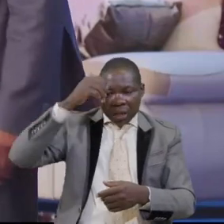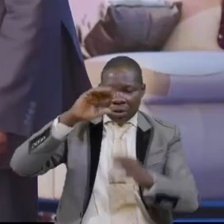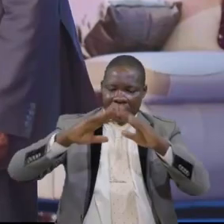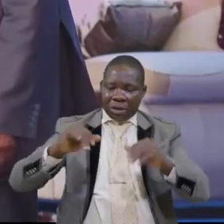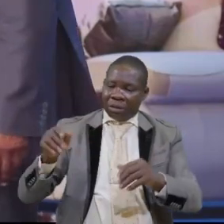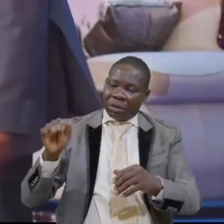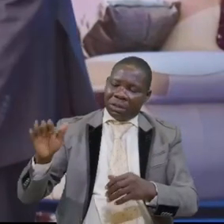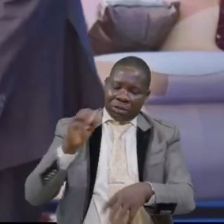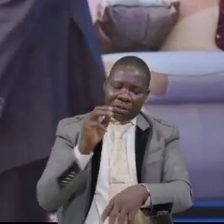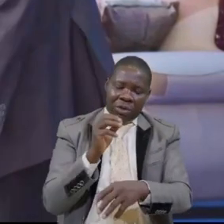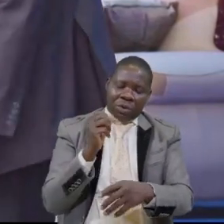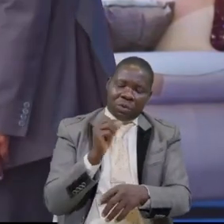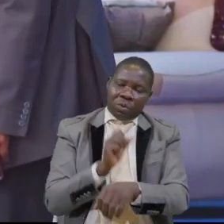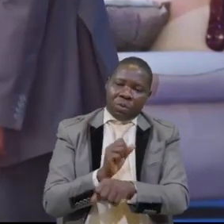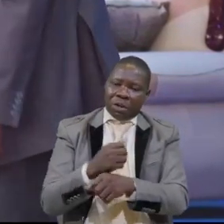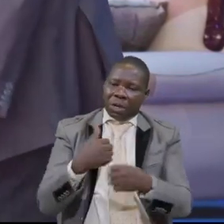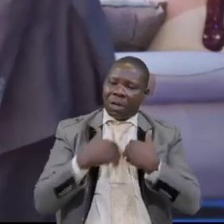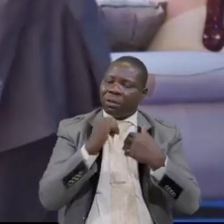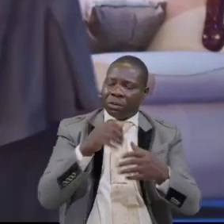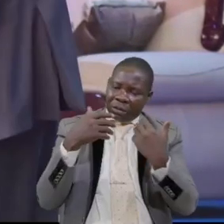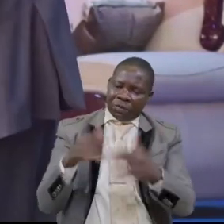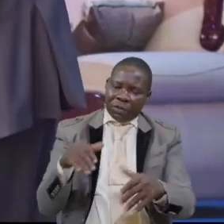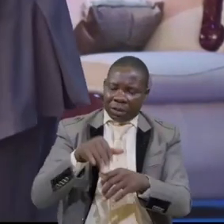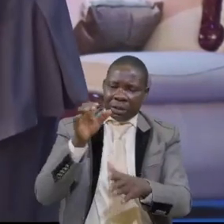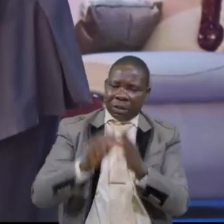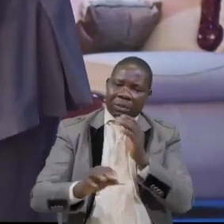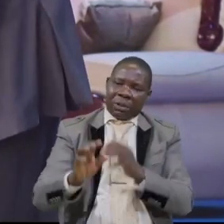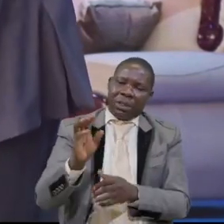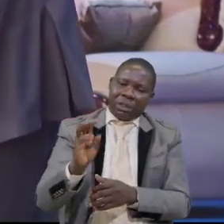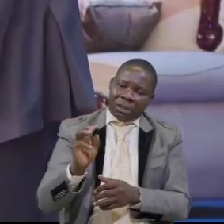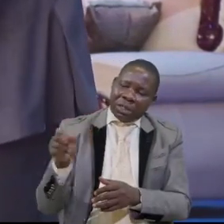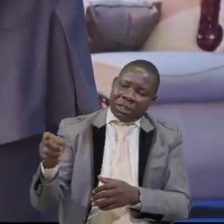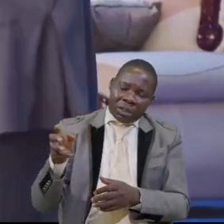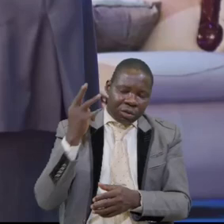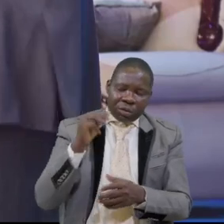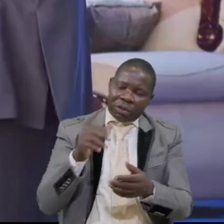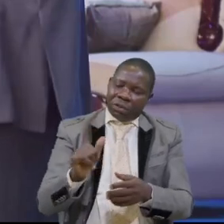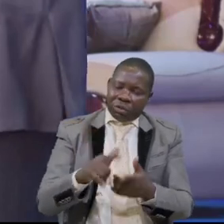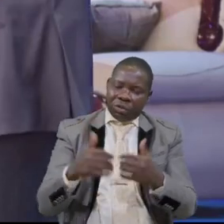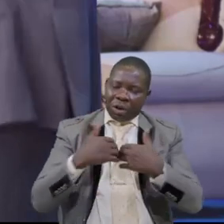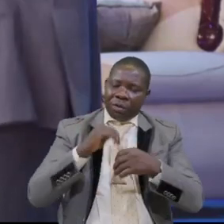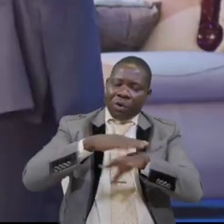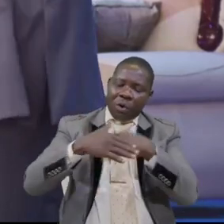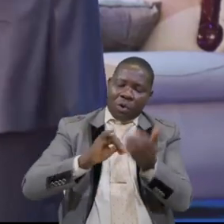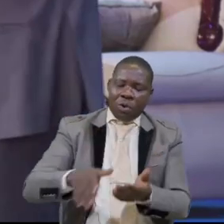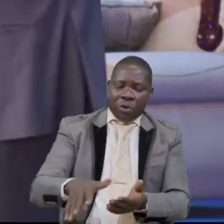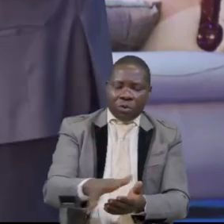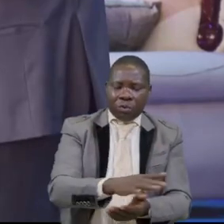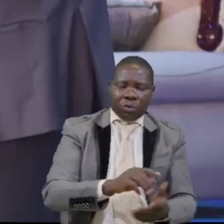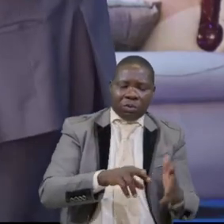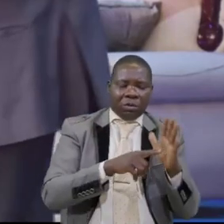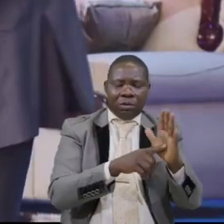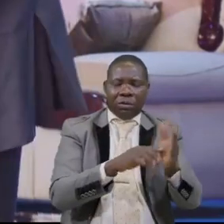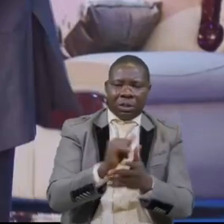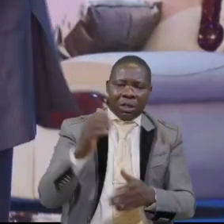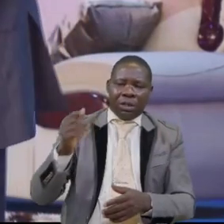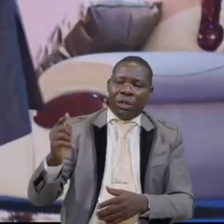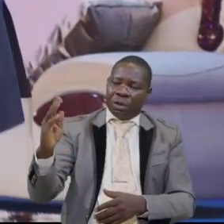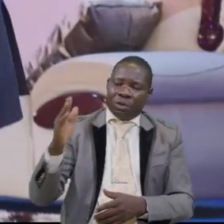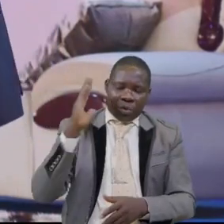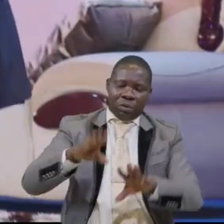le chapitre 6, il devait toujours avoir toutes les révélations que Dieu lui donnera au monde